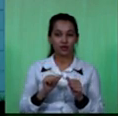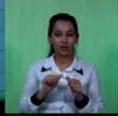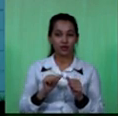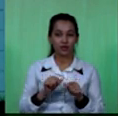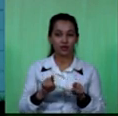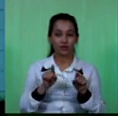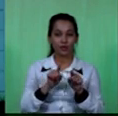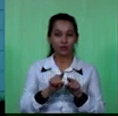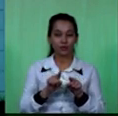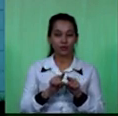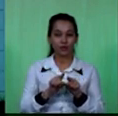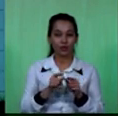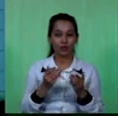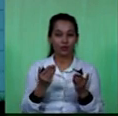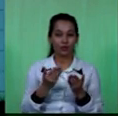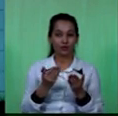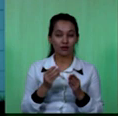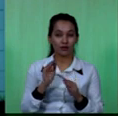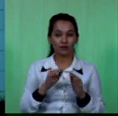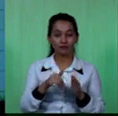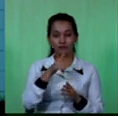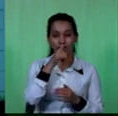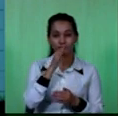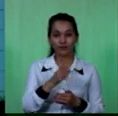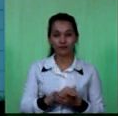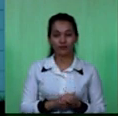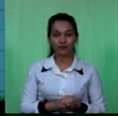shaklidagi qaysi raqamni yasab bo'lmaydi?